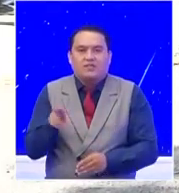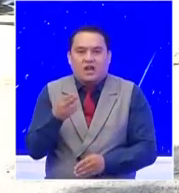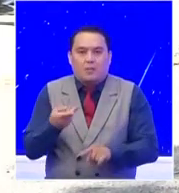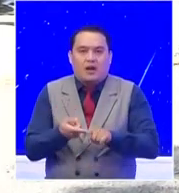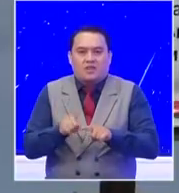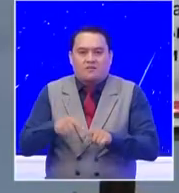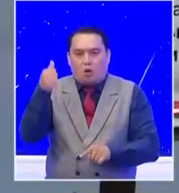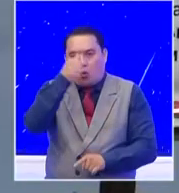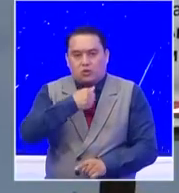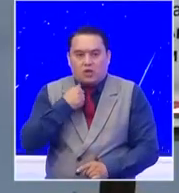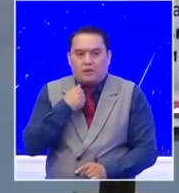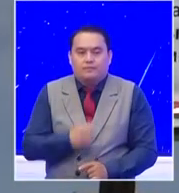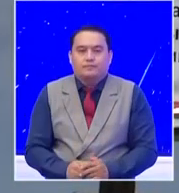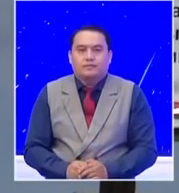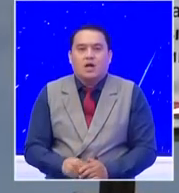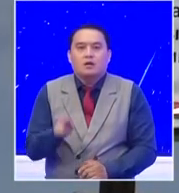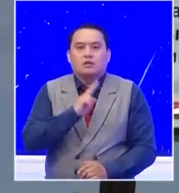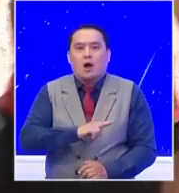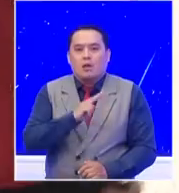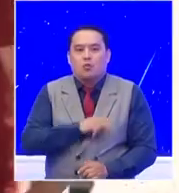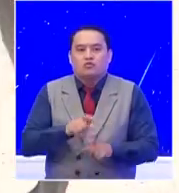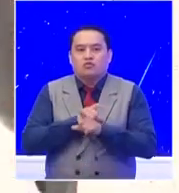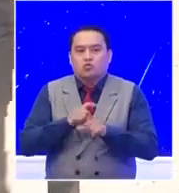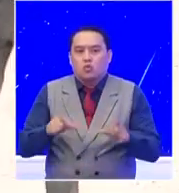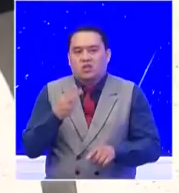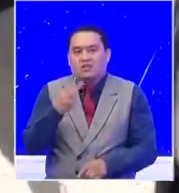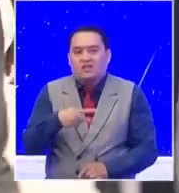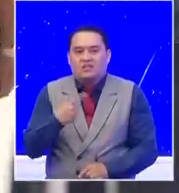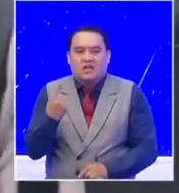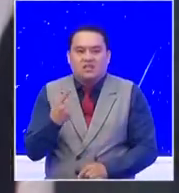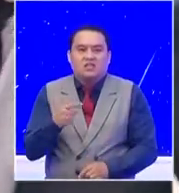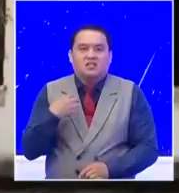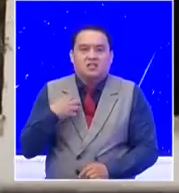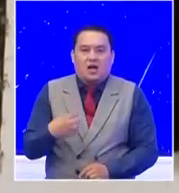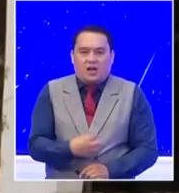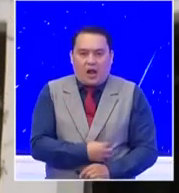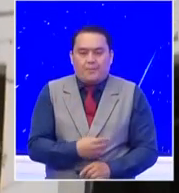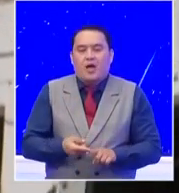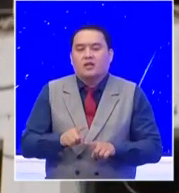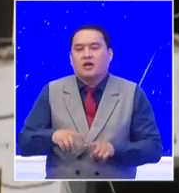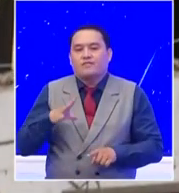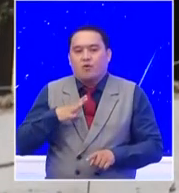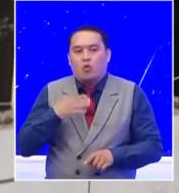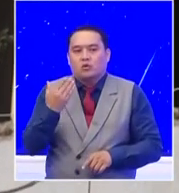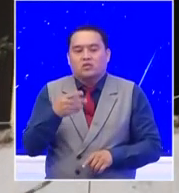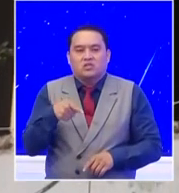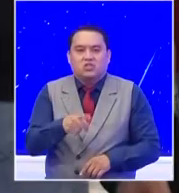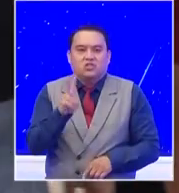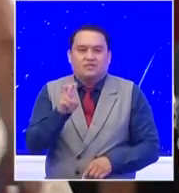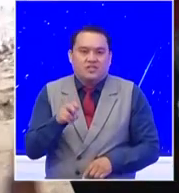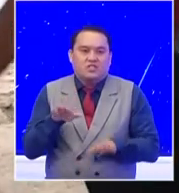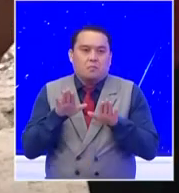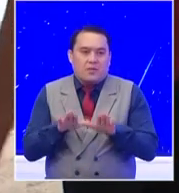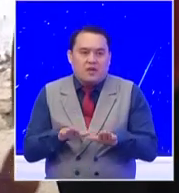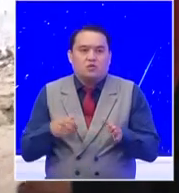этого года. Без срывов идут работы и в средней школе номер 21, села Утинай. Образовательное учреждение рассчитано на 1200